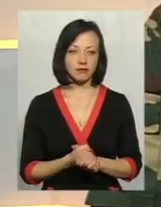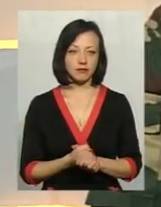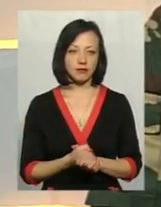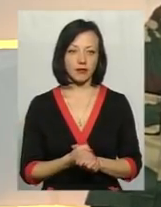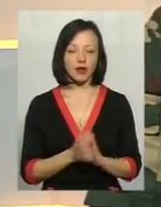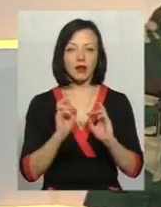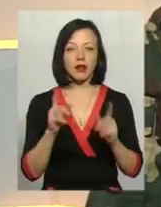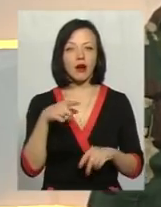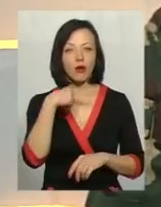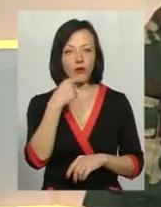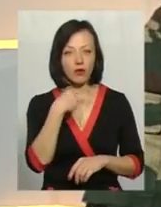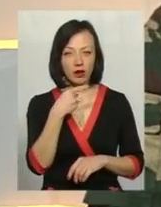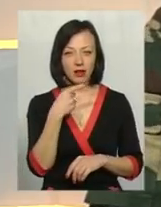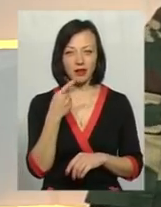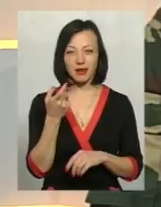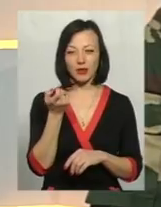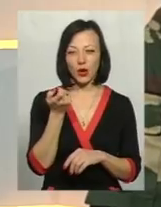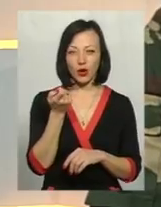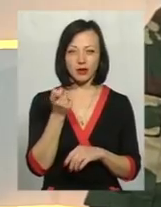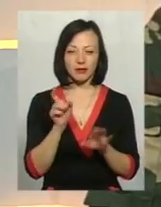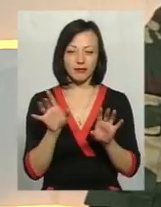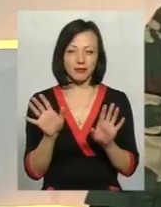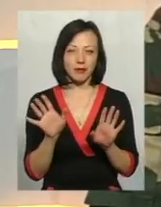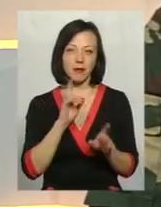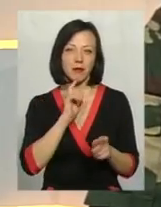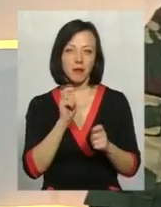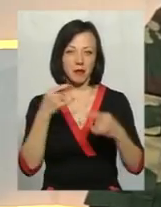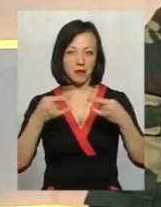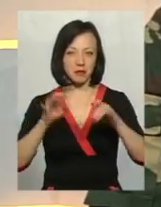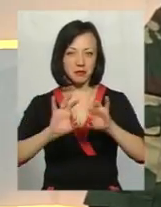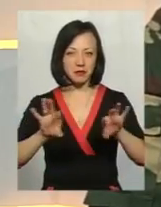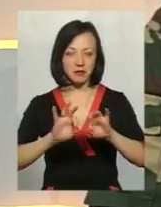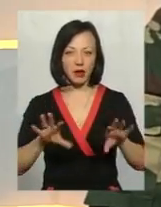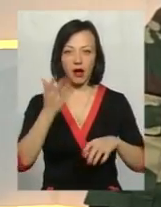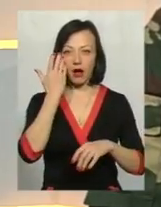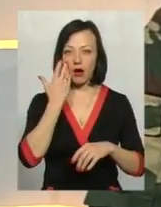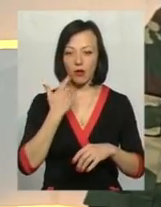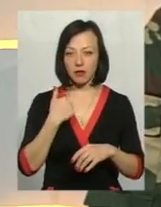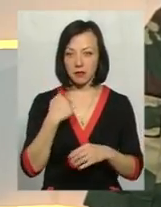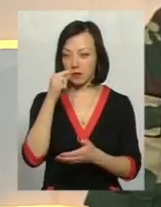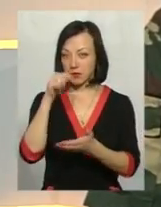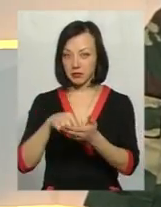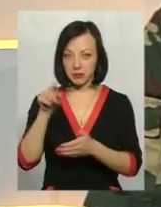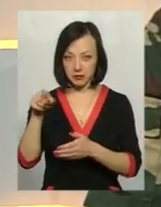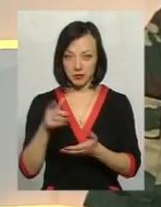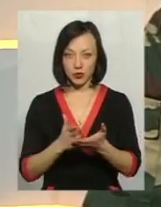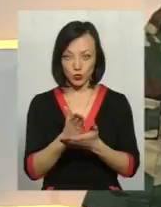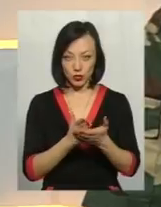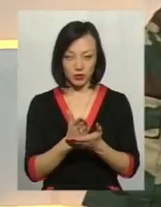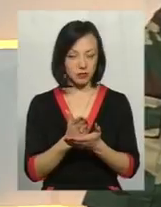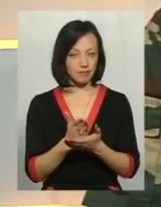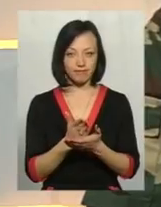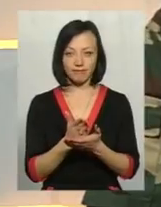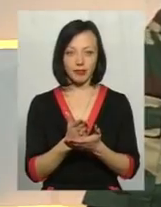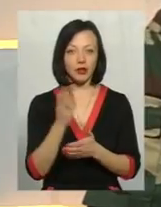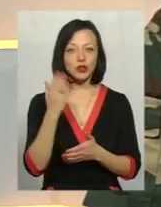Якби говорили так поверхнево про Афганістан, а вже коли ми окунулися в цю службу, то бачили, що воно